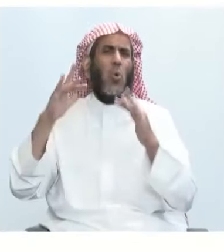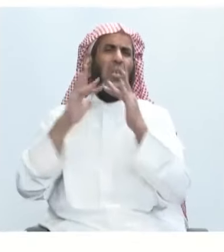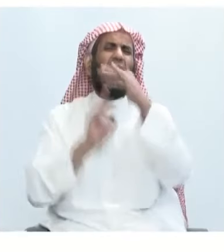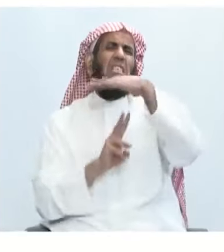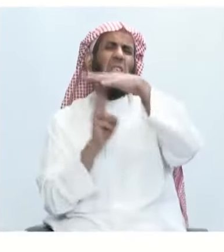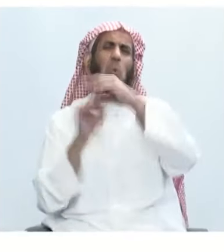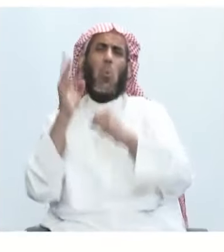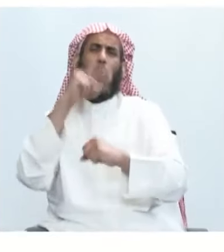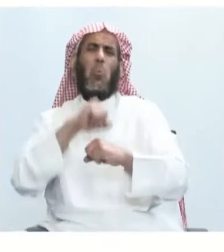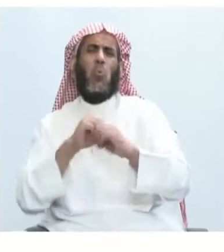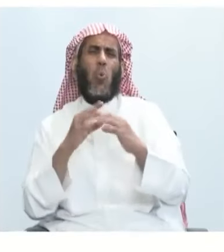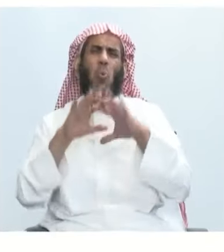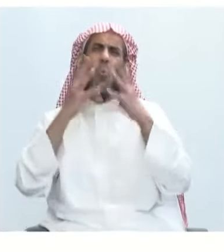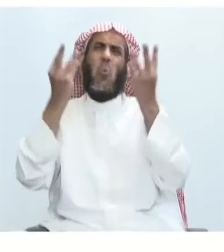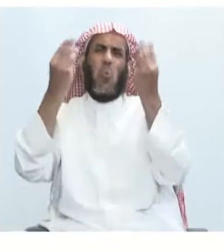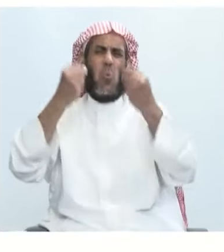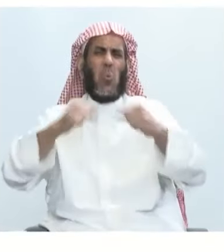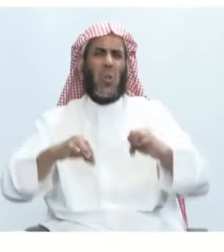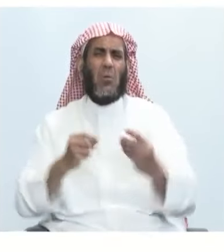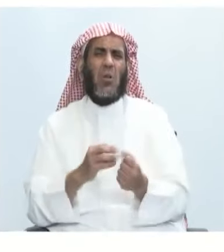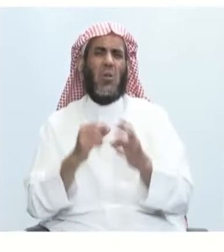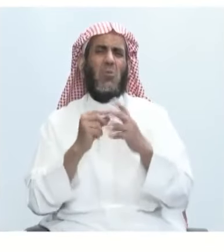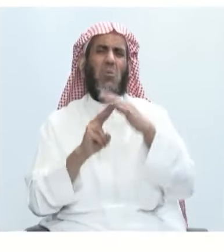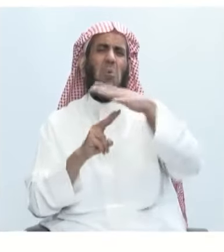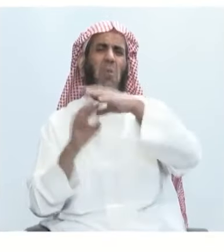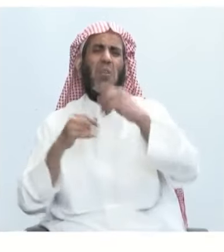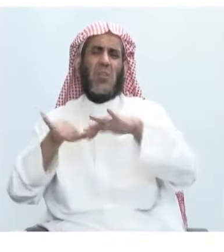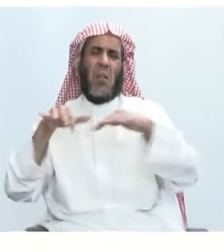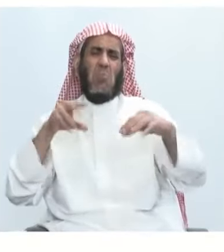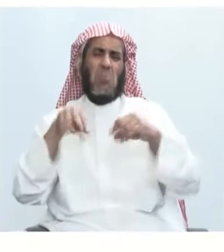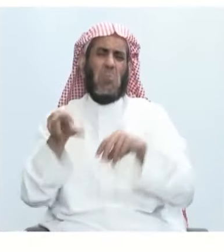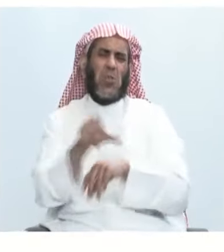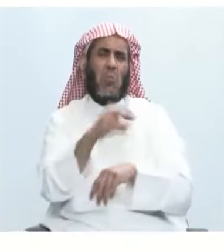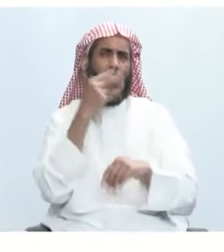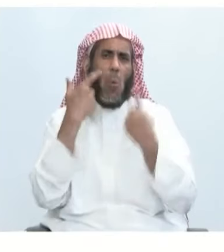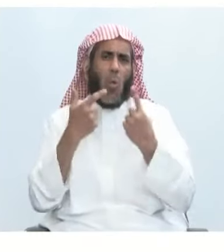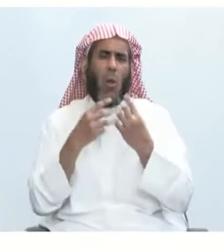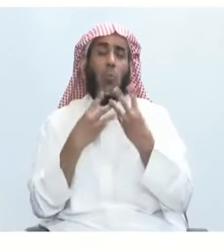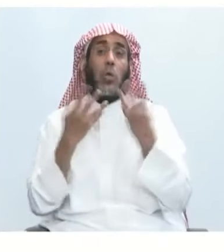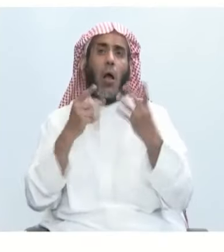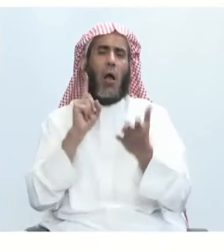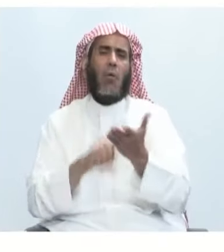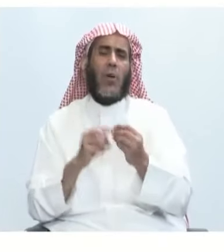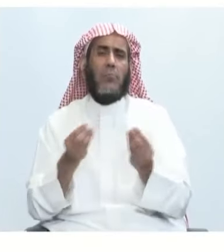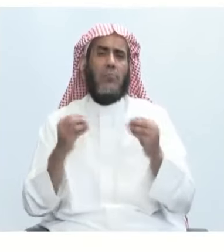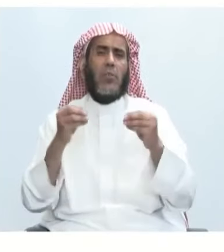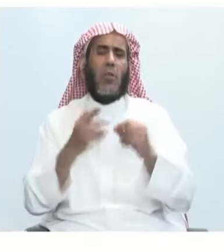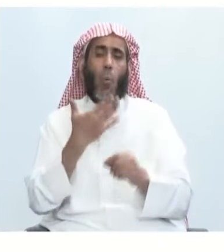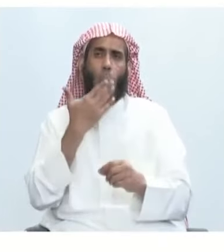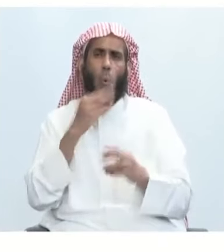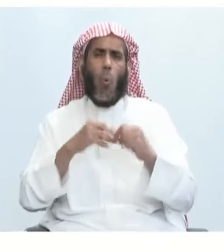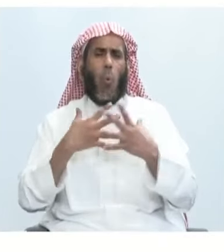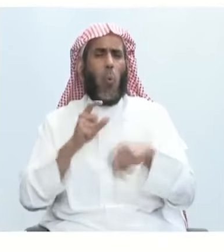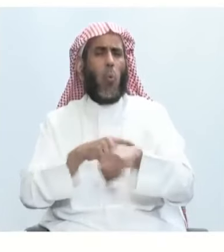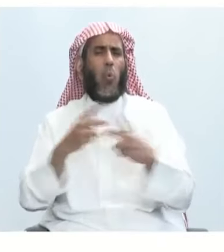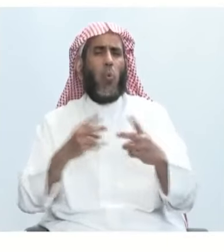بدا بدا كتله رماديه هائله تمسك بحفتر ولا بد ان المنظر كان مدهشا حقا فقد ساد الصمت لفتره